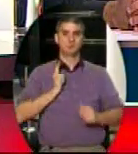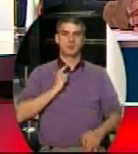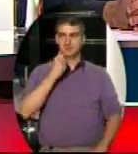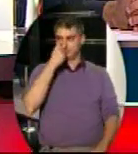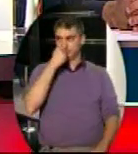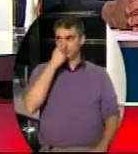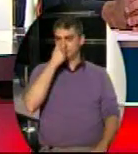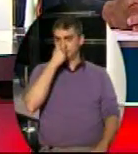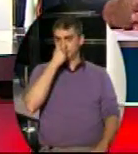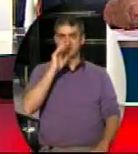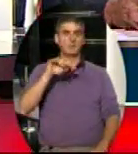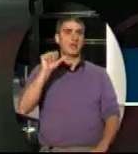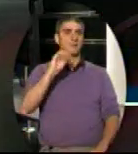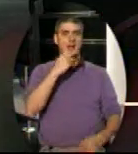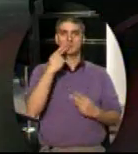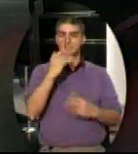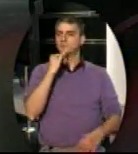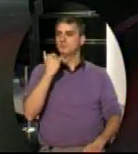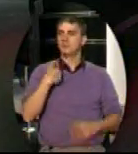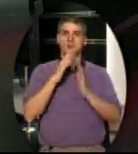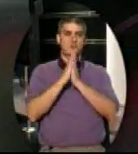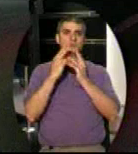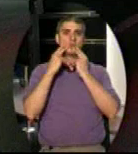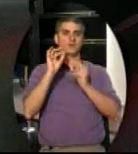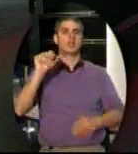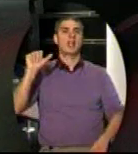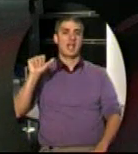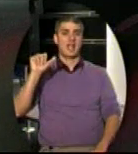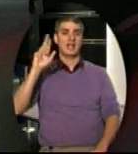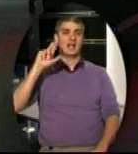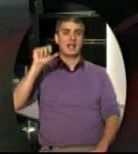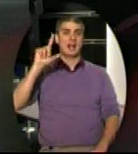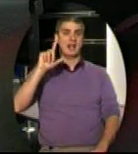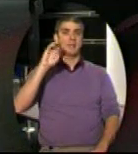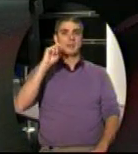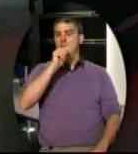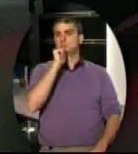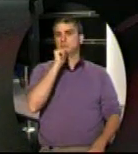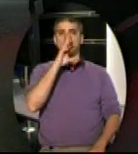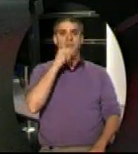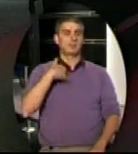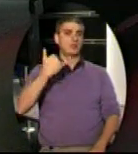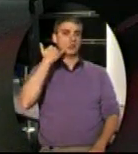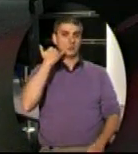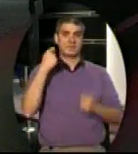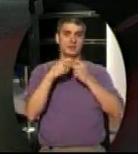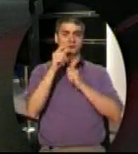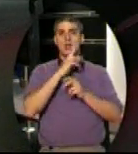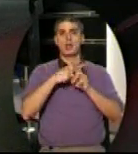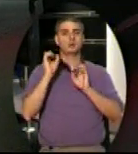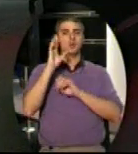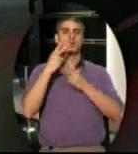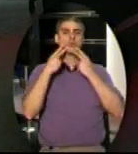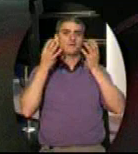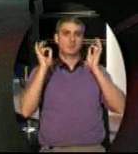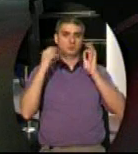כן, אראל מרגלית מגיב גם הוא היום? נכון, אנחנו מבקשים את התגובה של אראל מרגלית, שאגב מסרב לדבר איתנו בטלפון. בהקשר הזה רק שולח תגובה